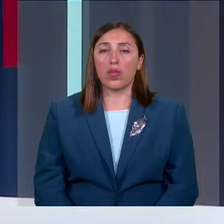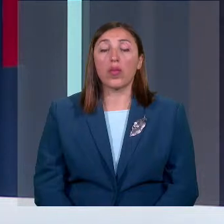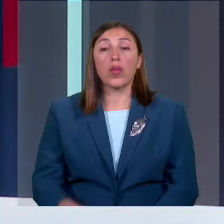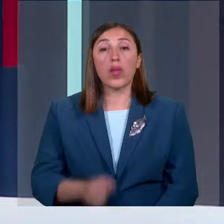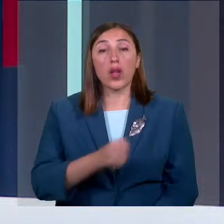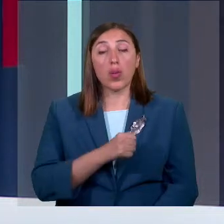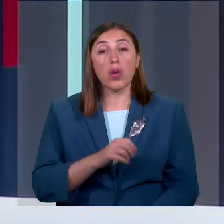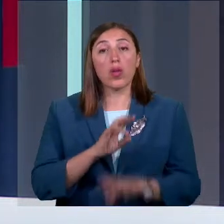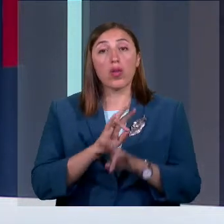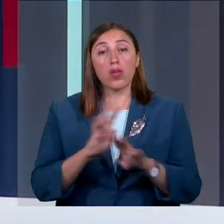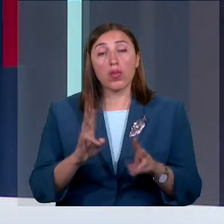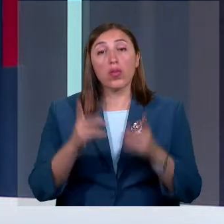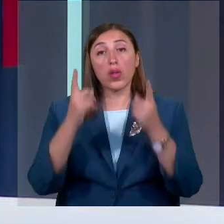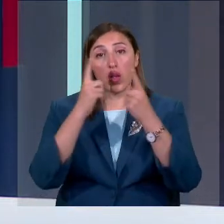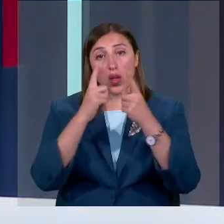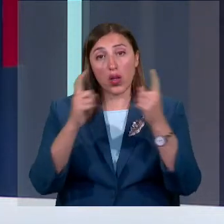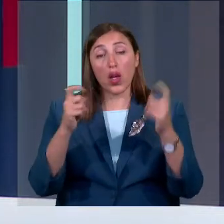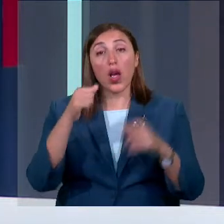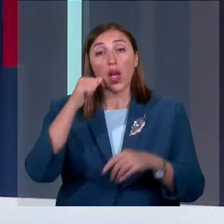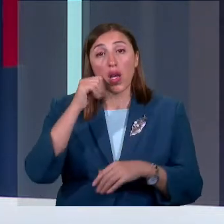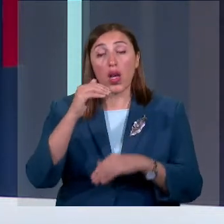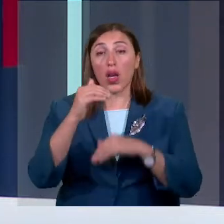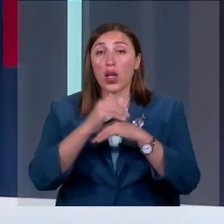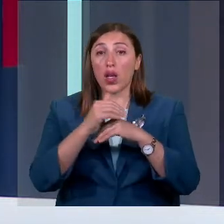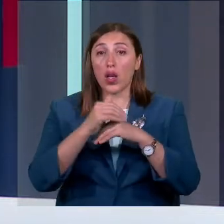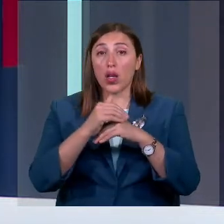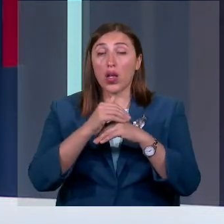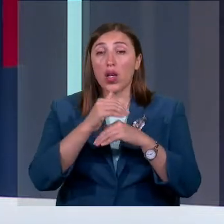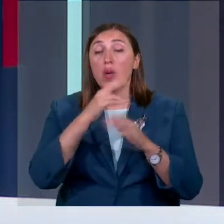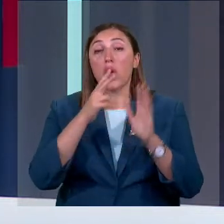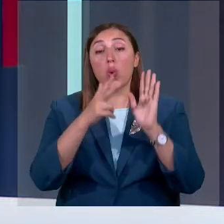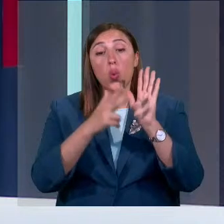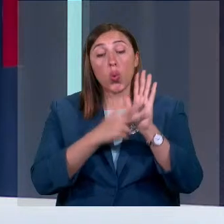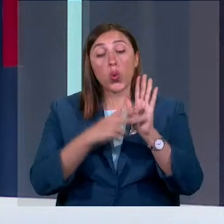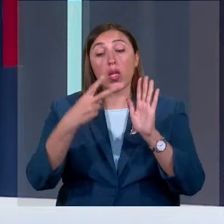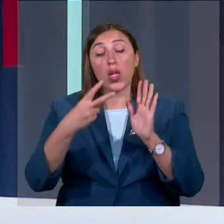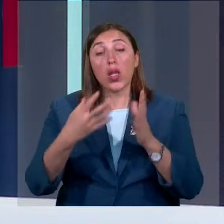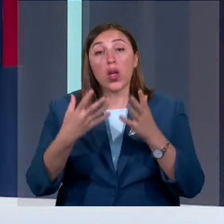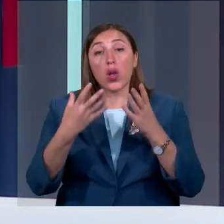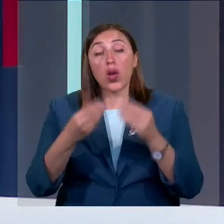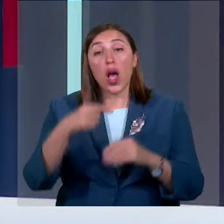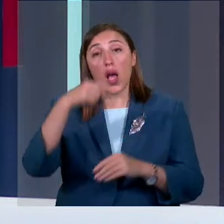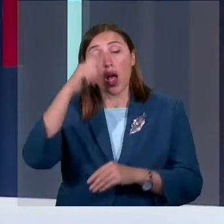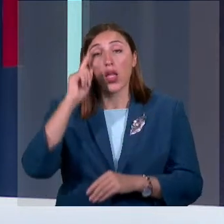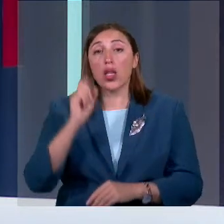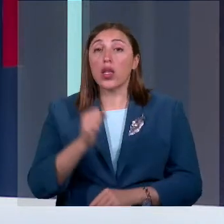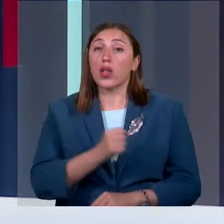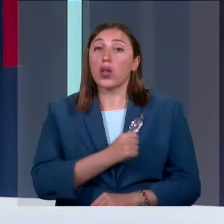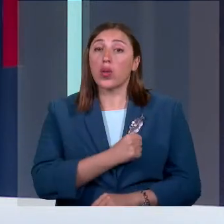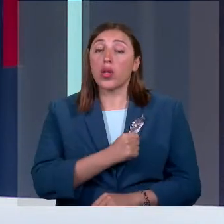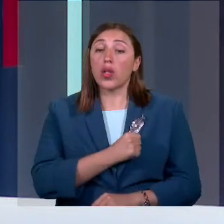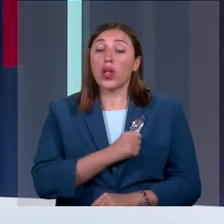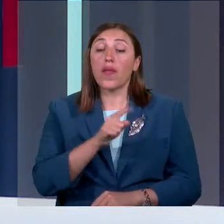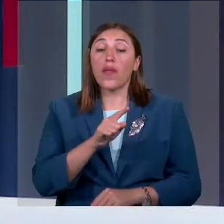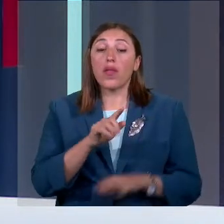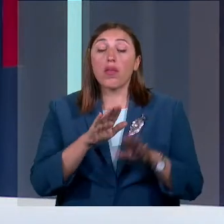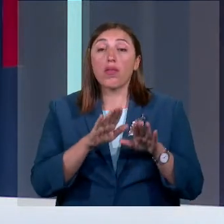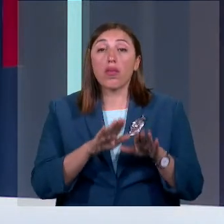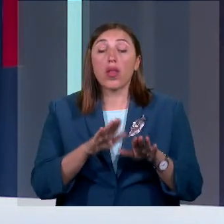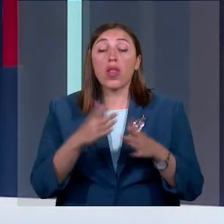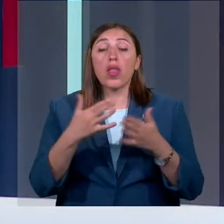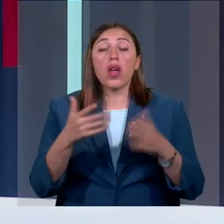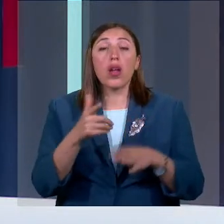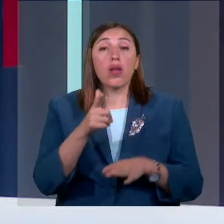Պաշտպանության նախարարությունը տեղեկացնում է, որ 3-3-ան ժամը 20:20 սահմաններում Ադրբեջանի զինված ուժերի ստորաբաժանումները